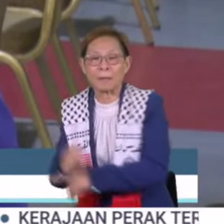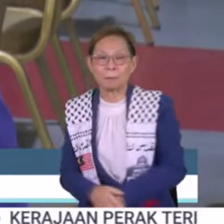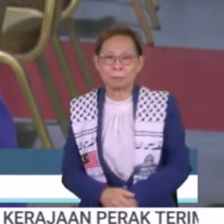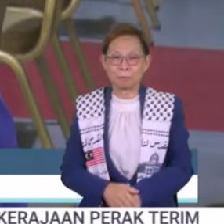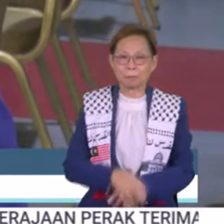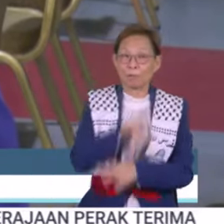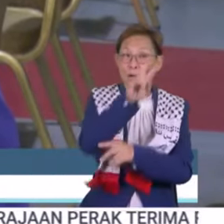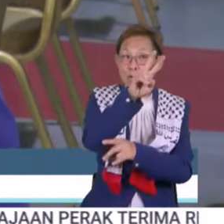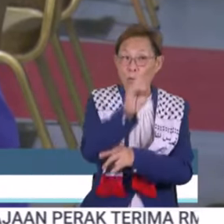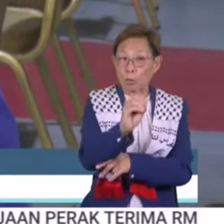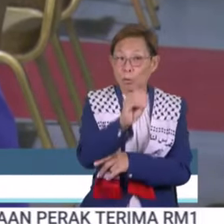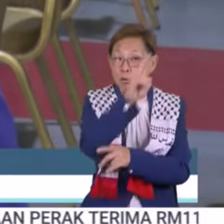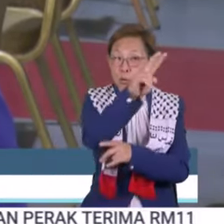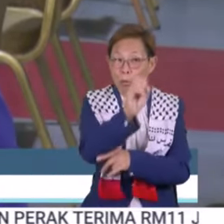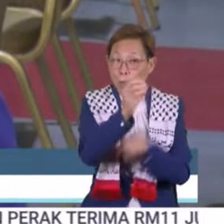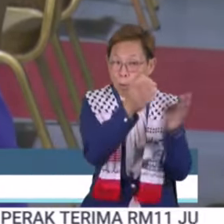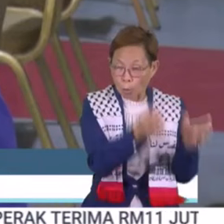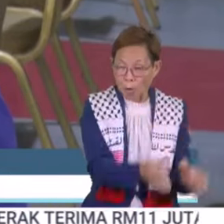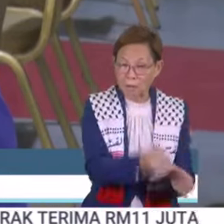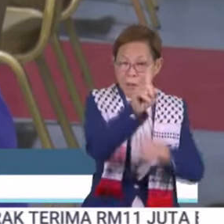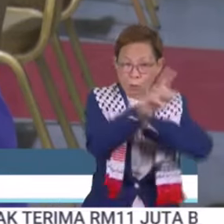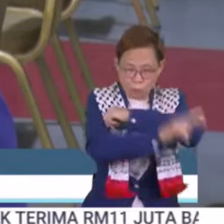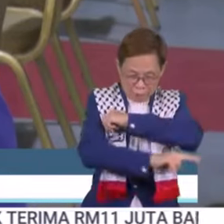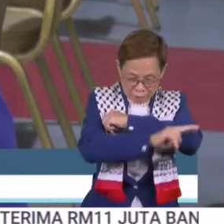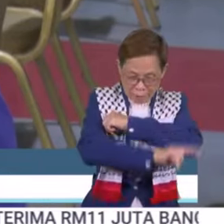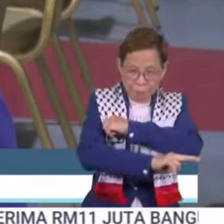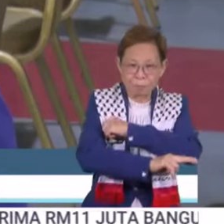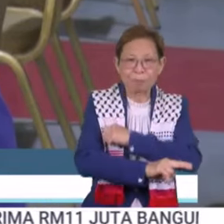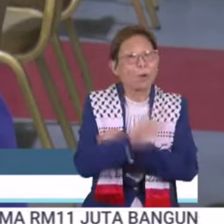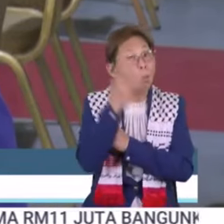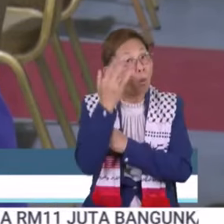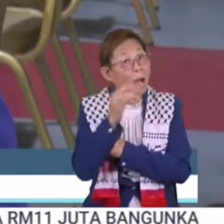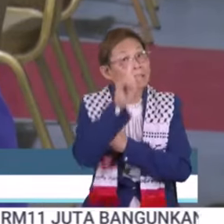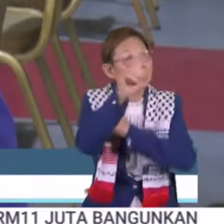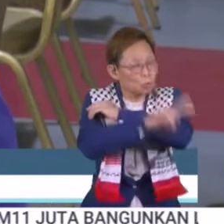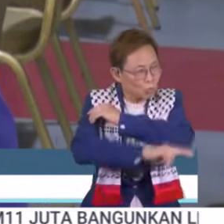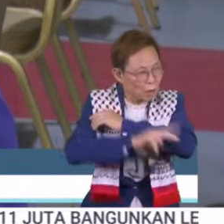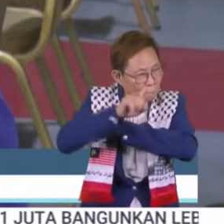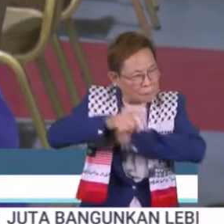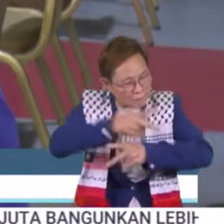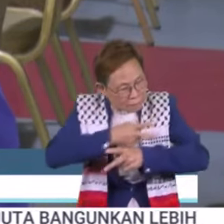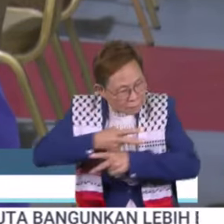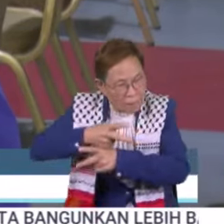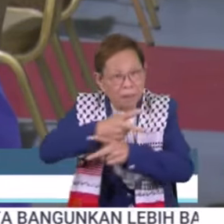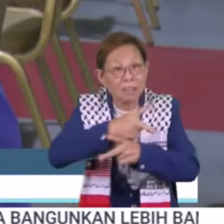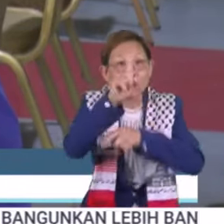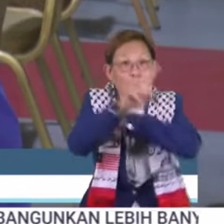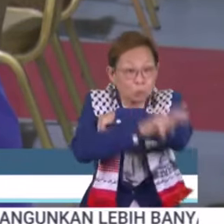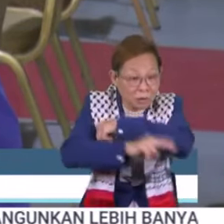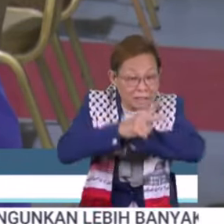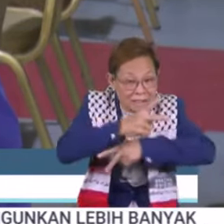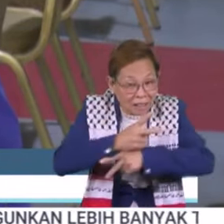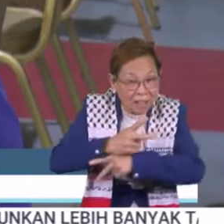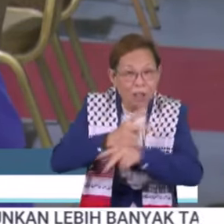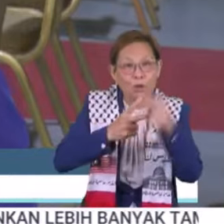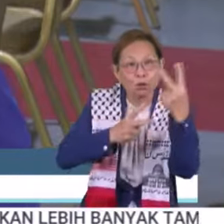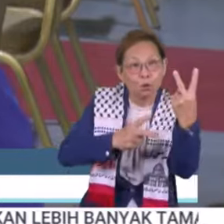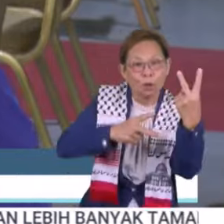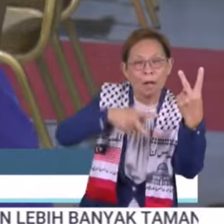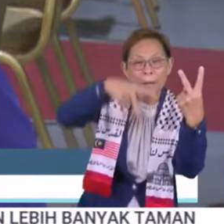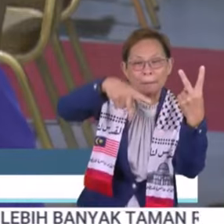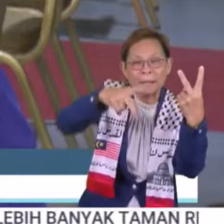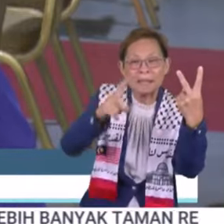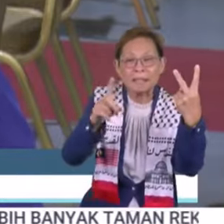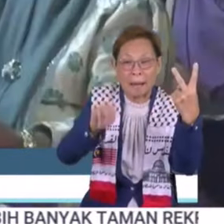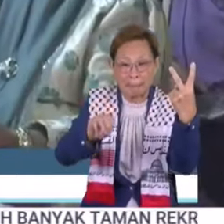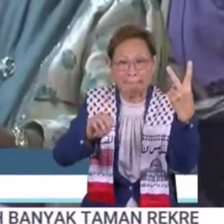orang satu negeri kerana satu negeri kena menjaga dua PDM.